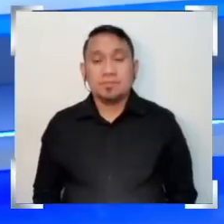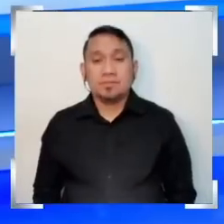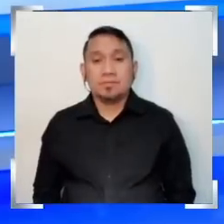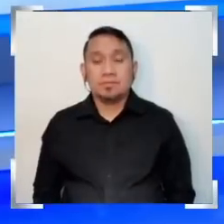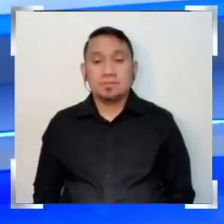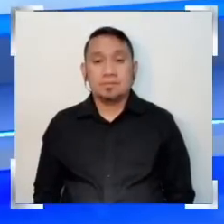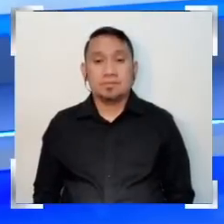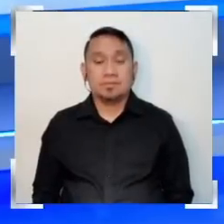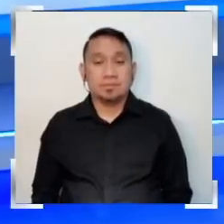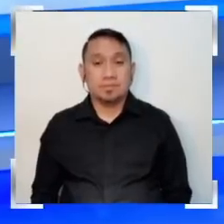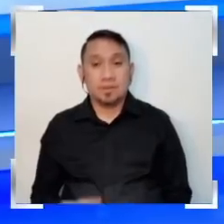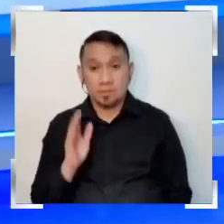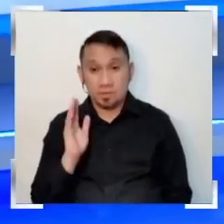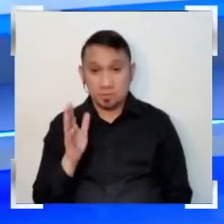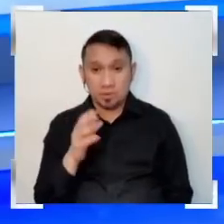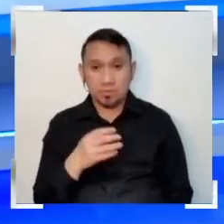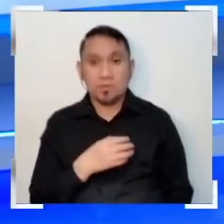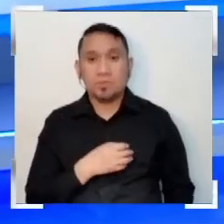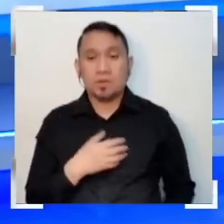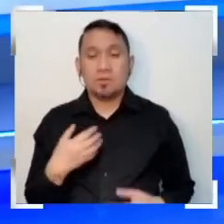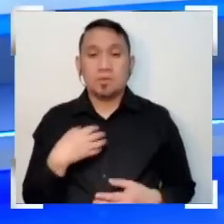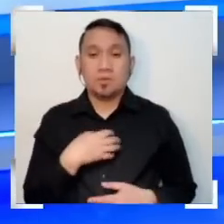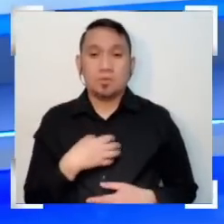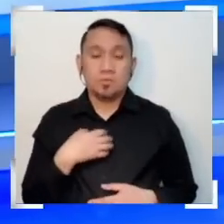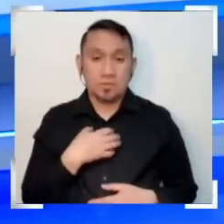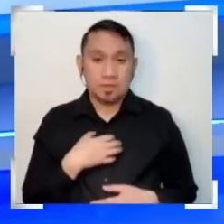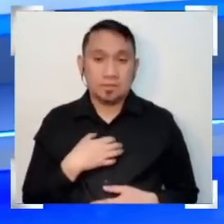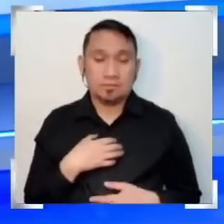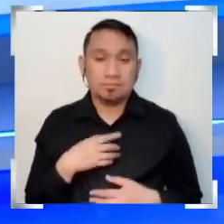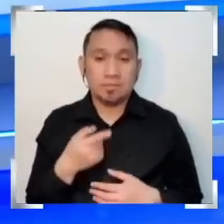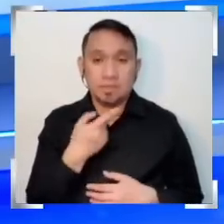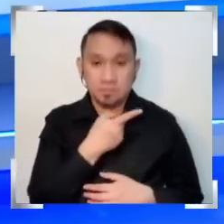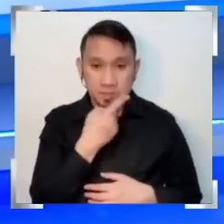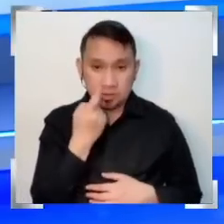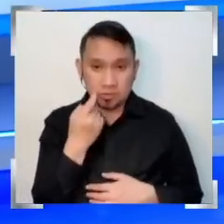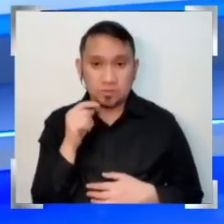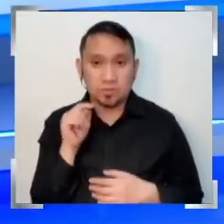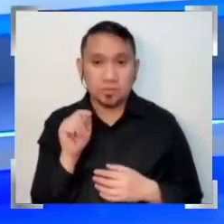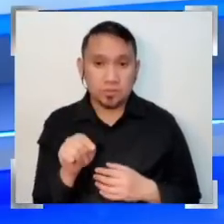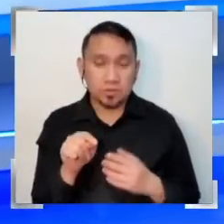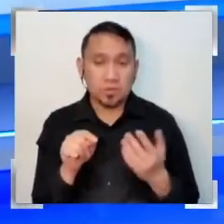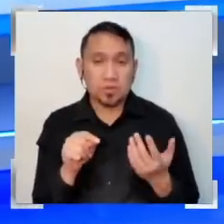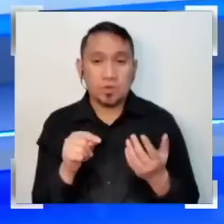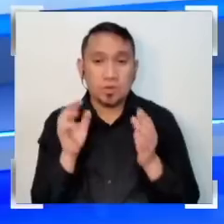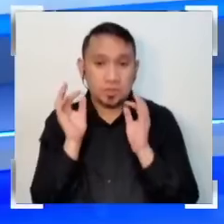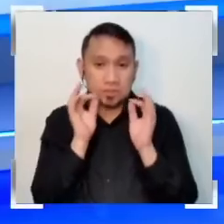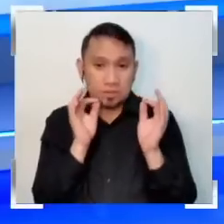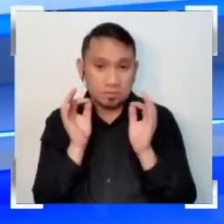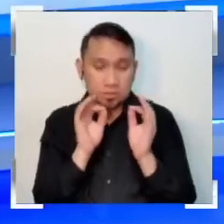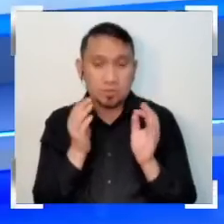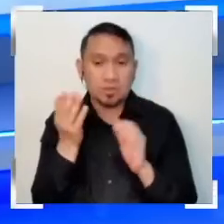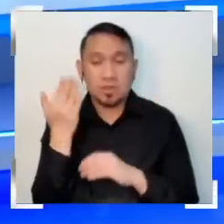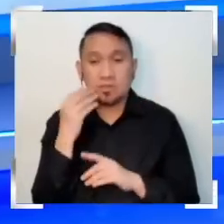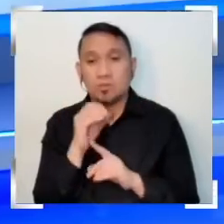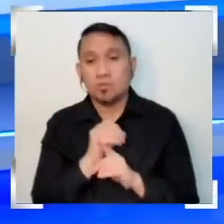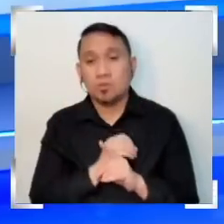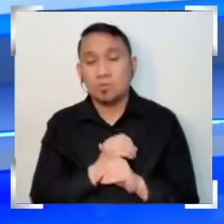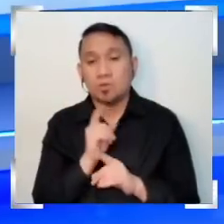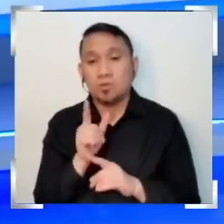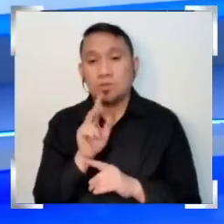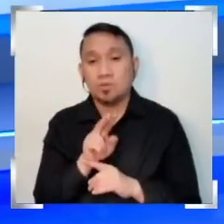50 pulis ang naharap sa reklamo sa Ombudsman dahil sa umani cover-up sa big-time Shabu Raid noong October 2022.